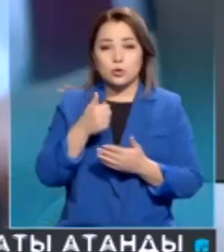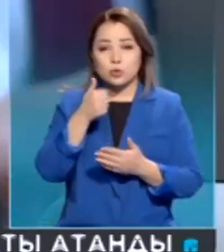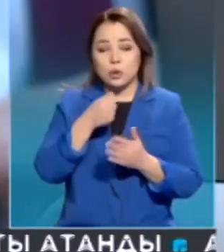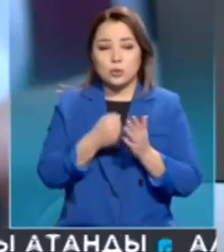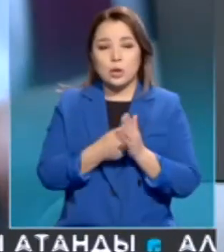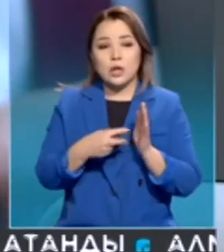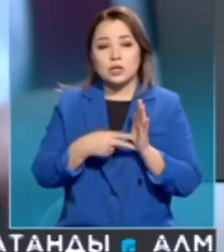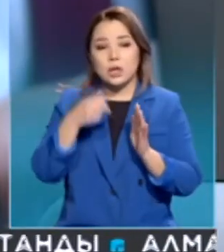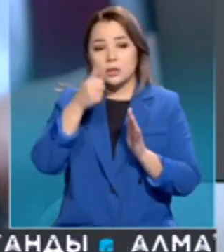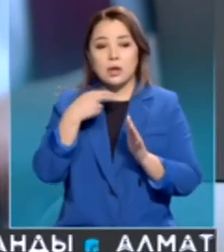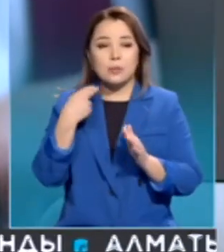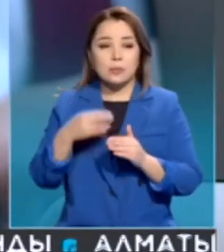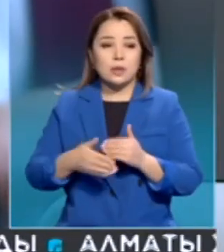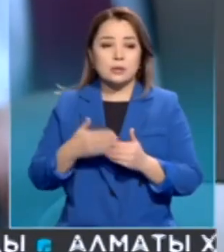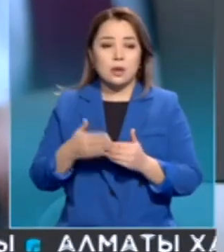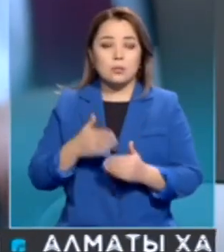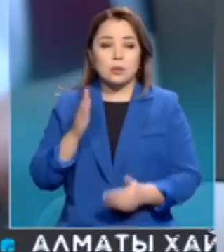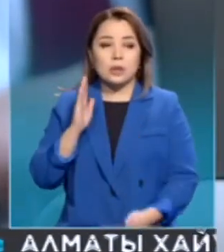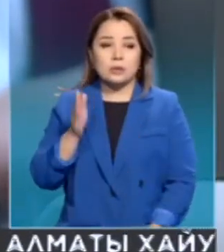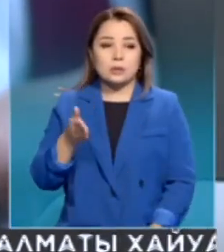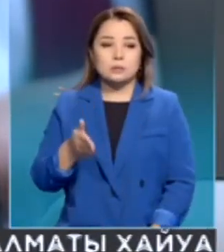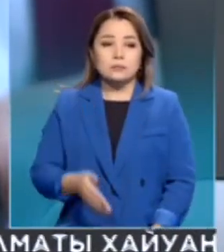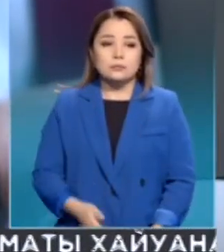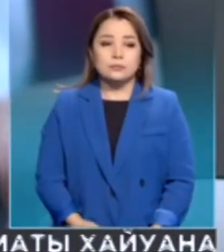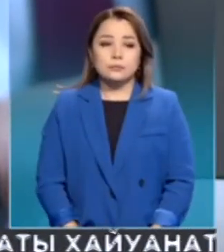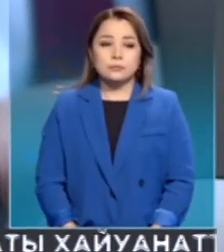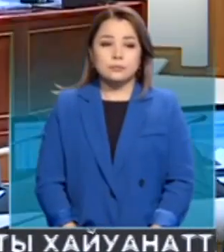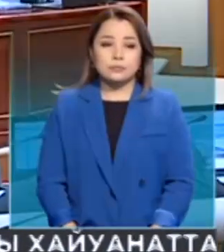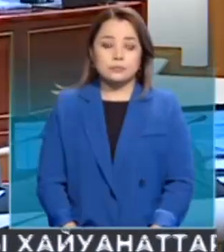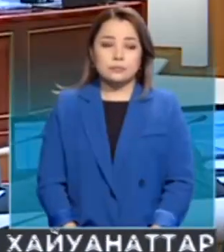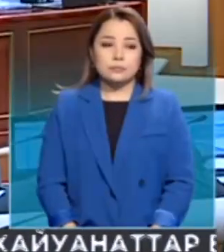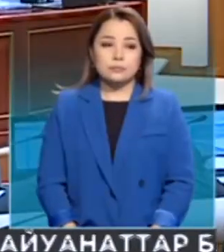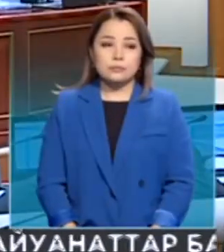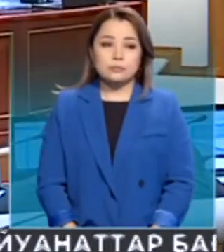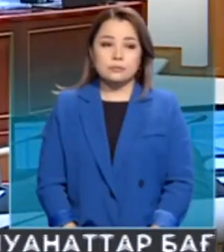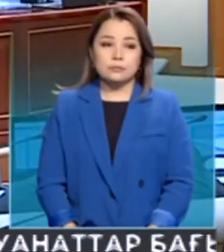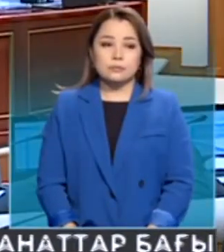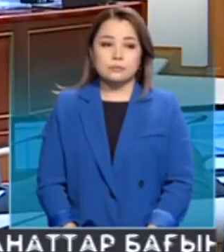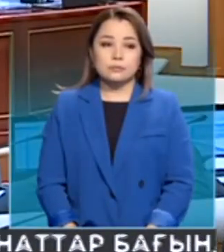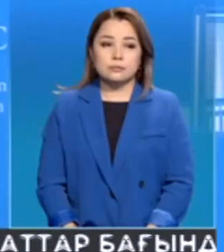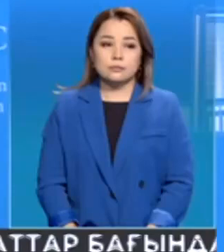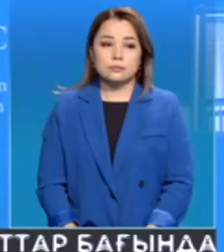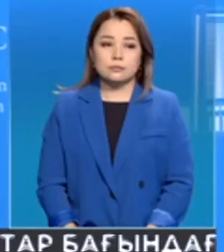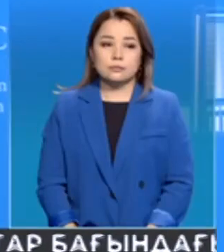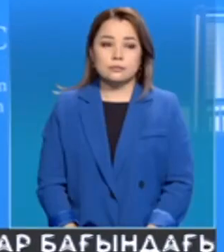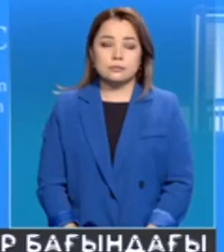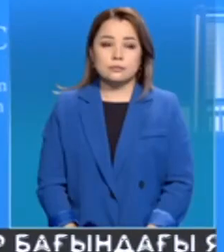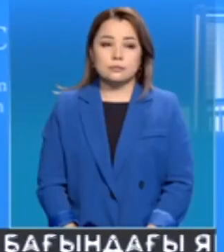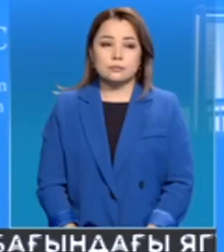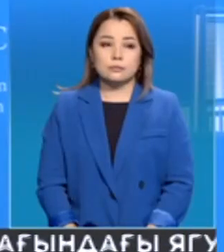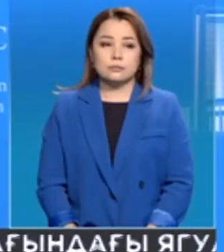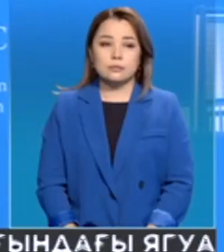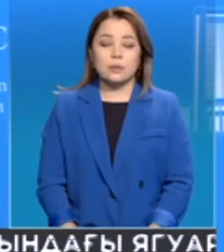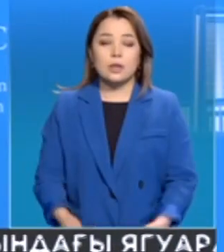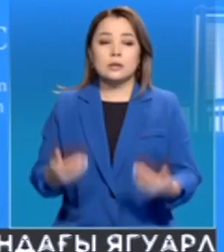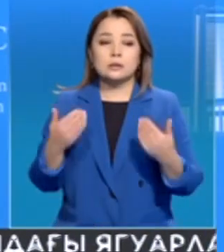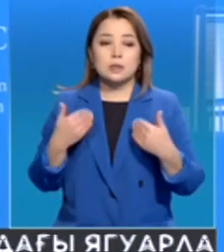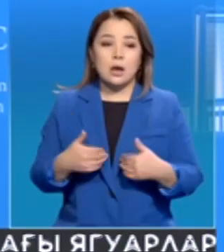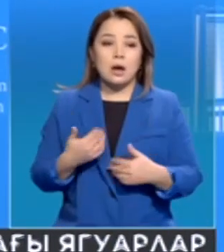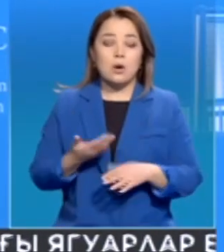бас бостандығынан айыру жазасы қарастырылған. Өздеріңізге белгілі халық денсаулығы денесіне ауыр орташа жарақталып келген